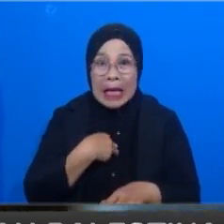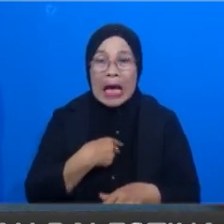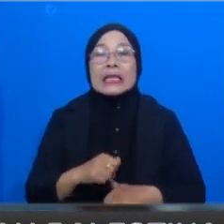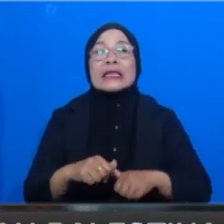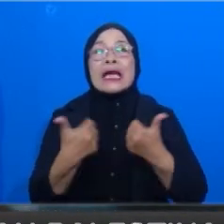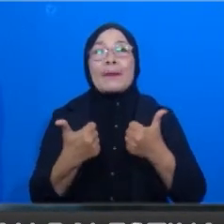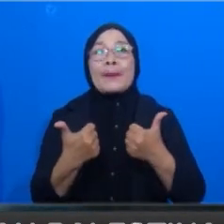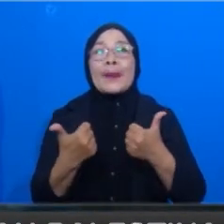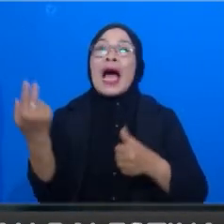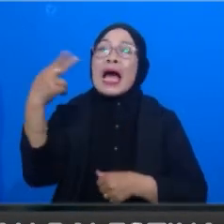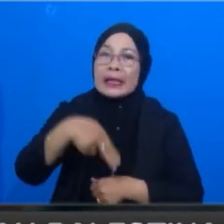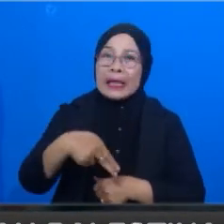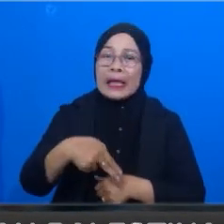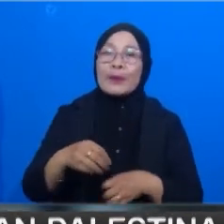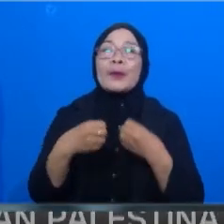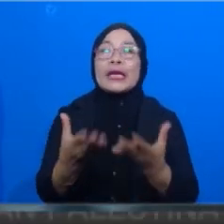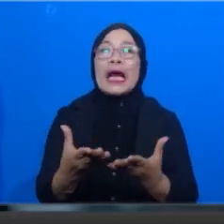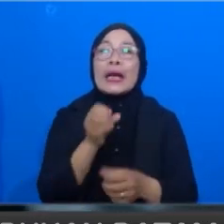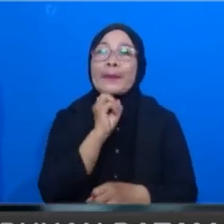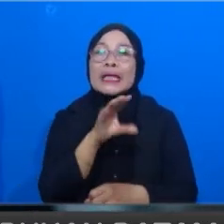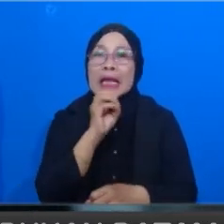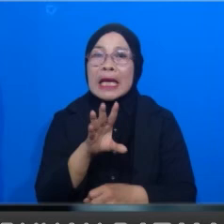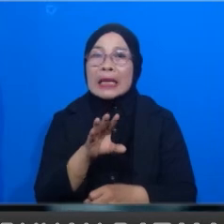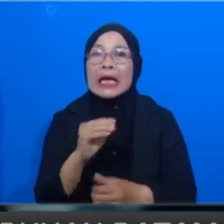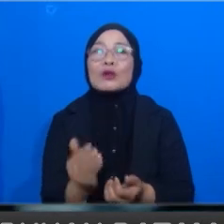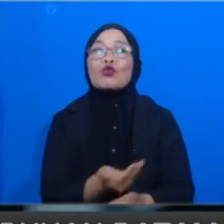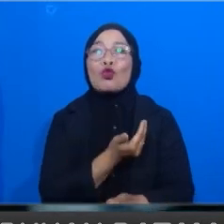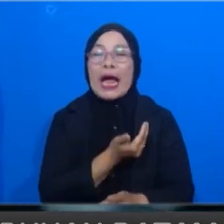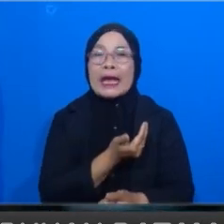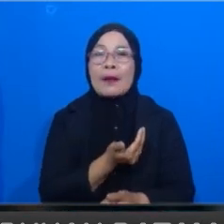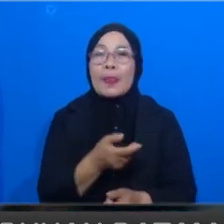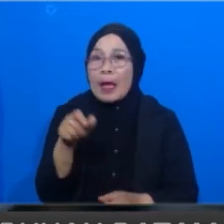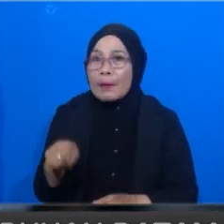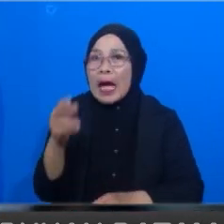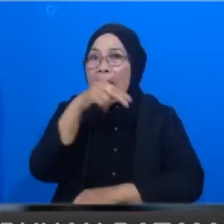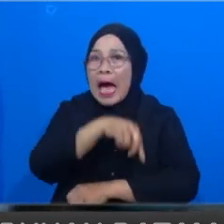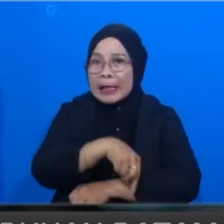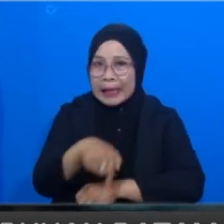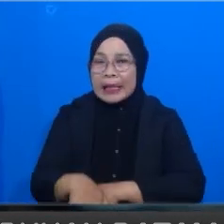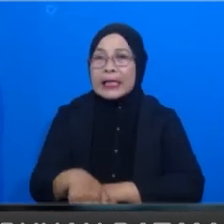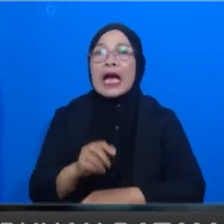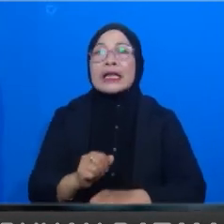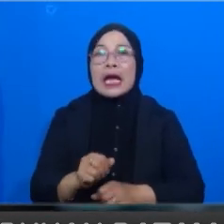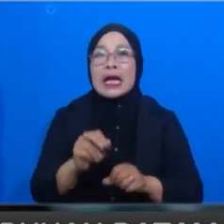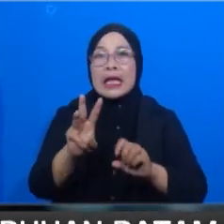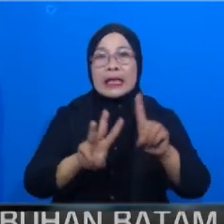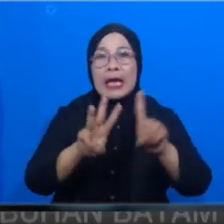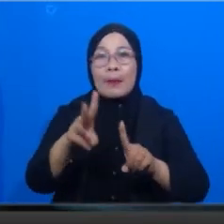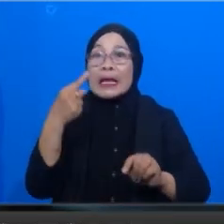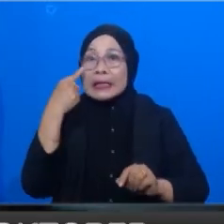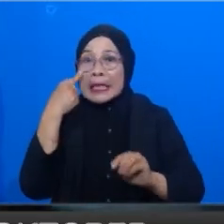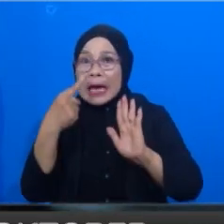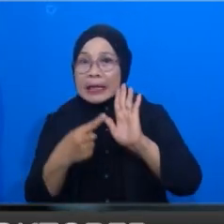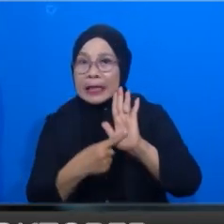memberikan keterangan yang dibutuhkan. Diketahui dalam persidangan hari ini terdapat 13 saksi yang dihadirkan. Selain Sandra